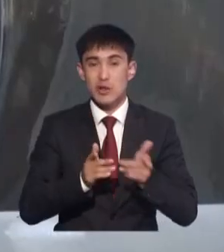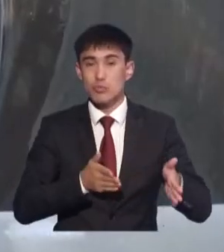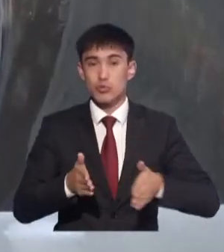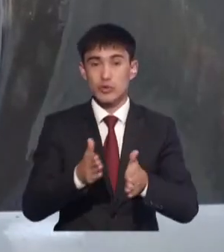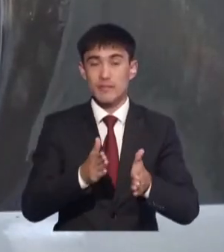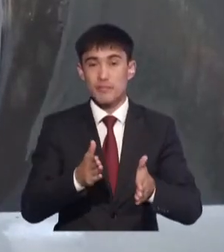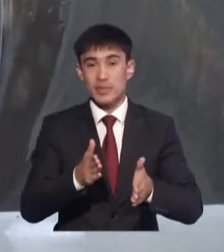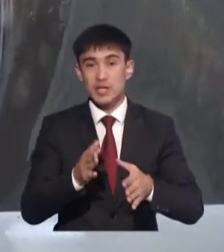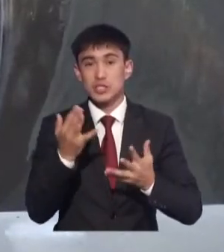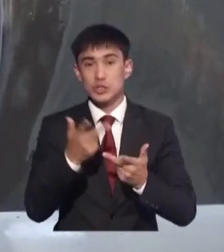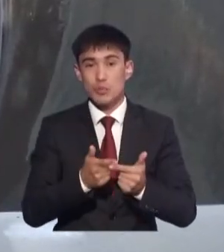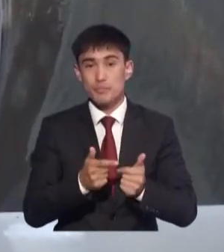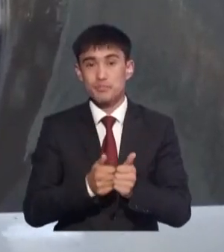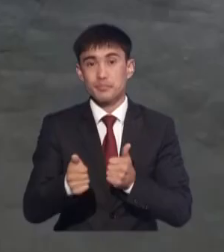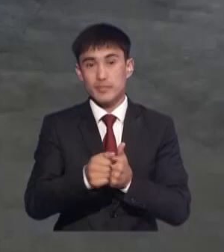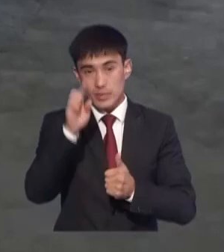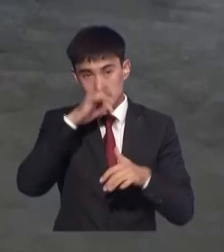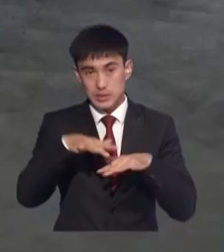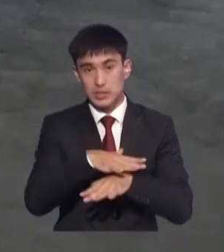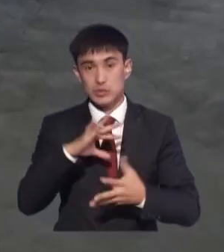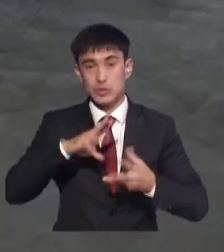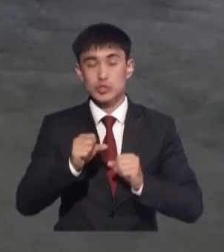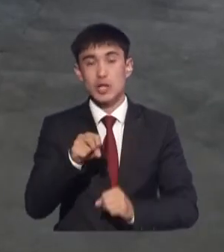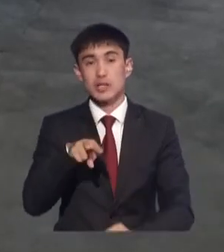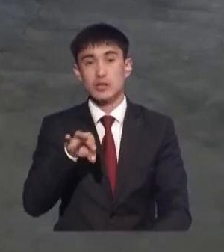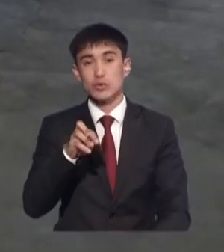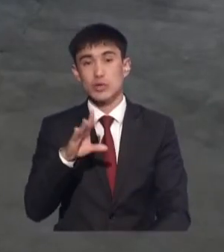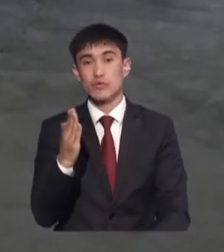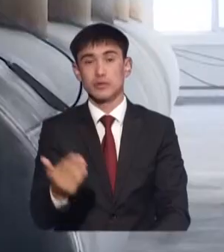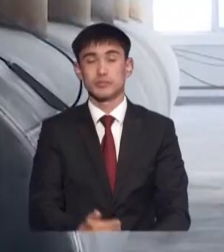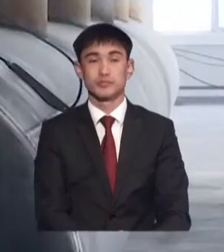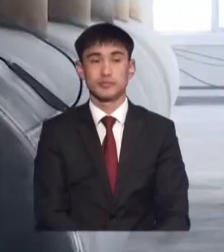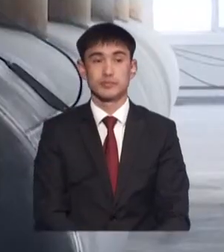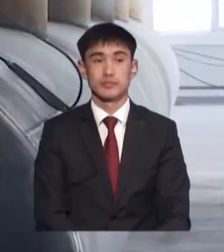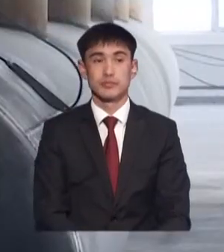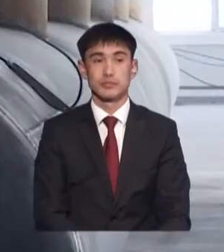путь к вхождению в число передовых стран, заключил Алдияр Тохтаров.